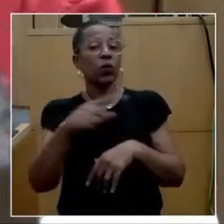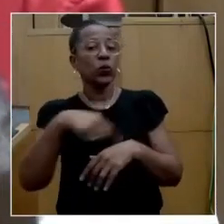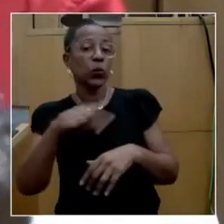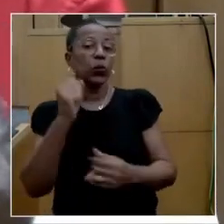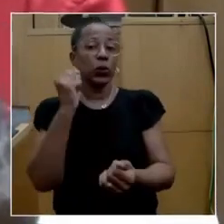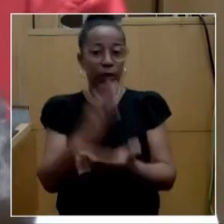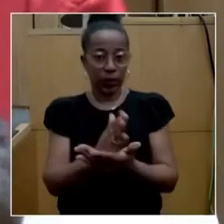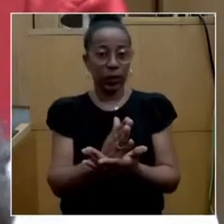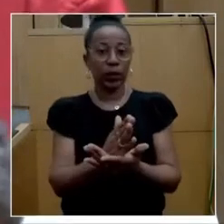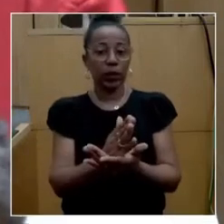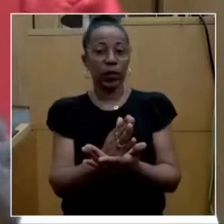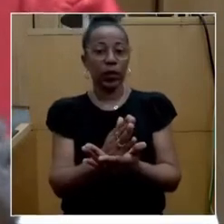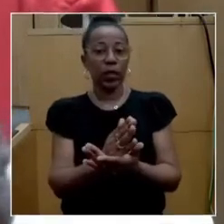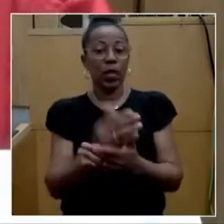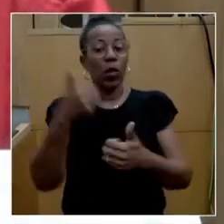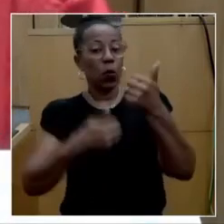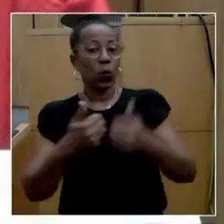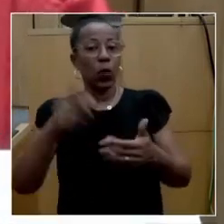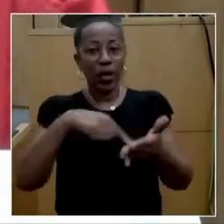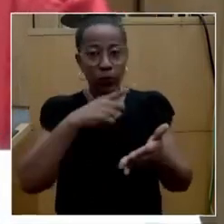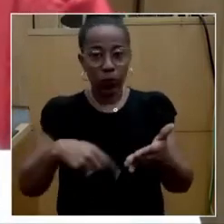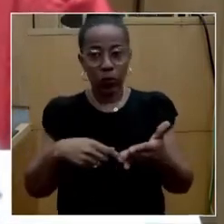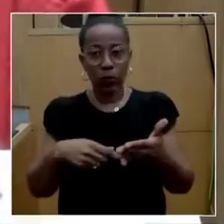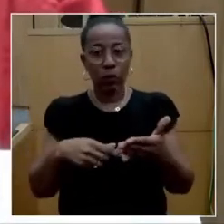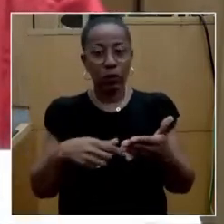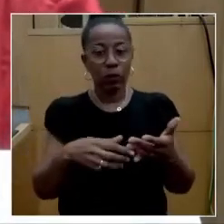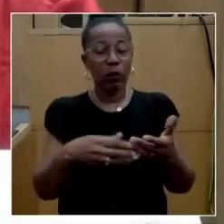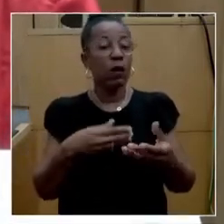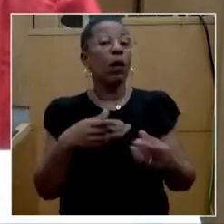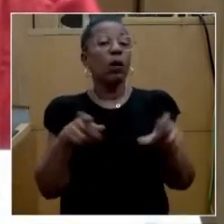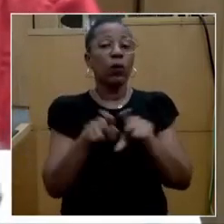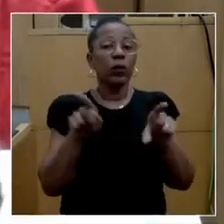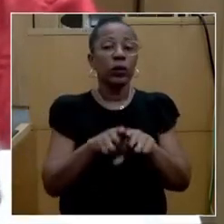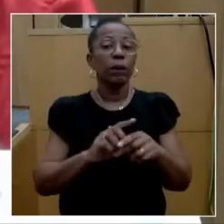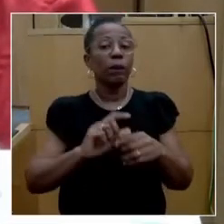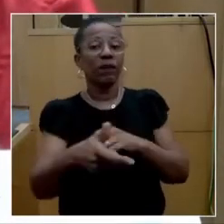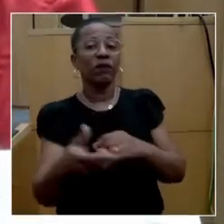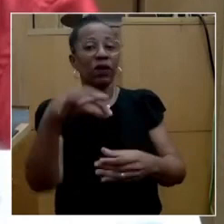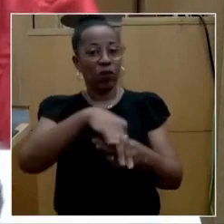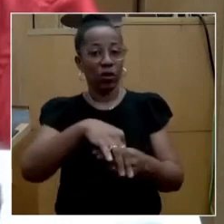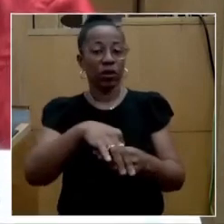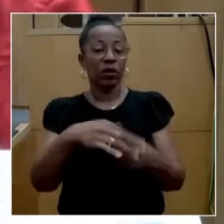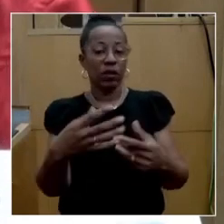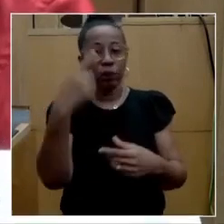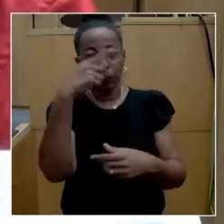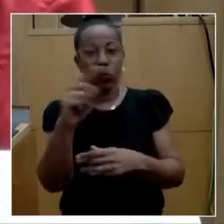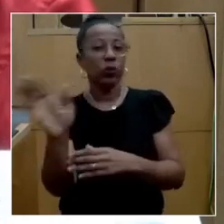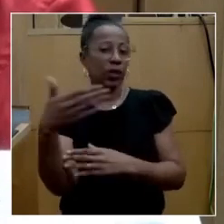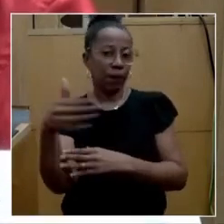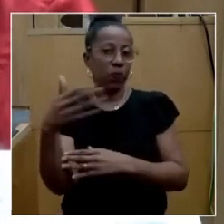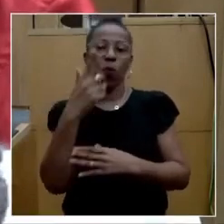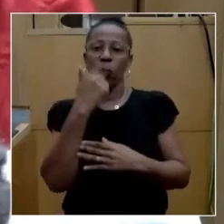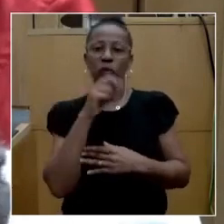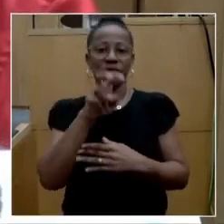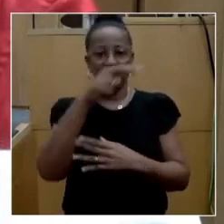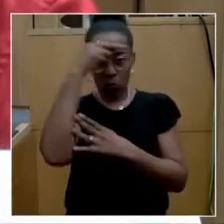la fois d'annuler le concours, de ne pas donner suite, et de mettre aux voix le drapeau